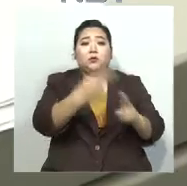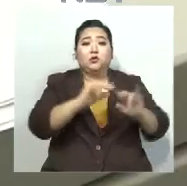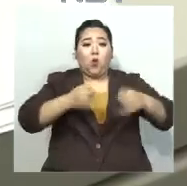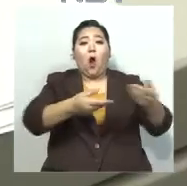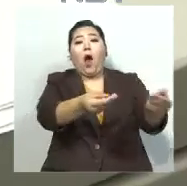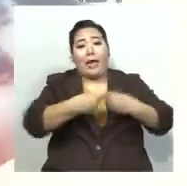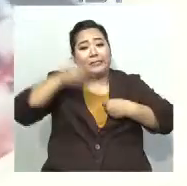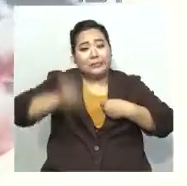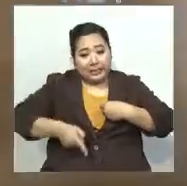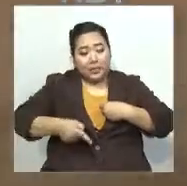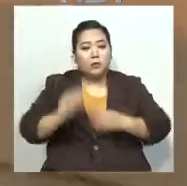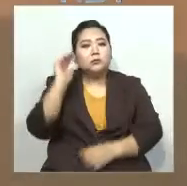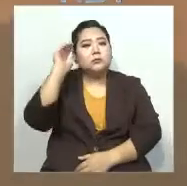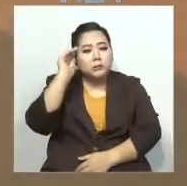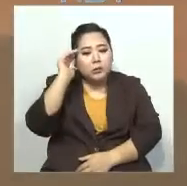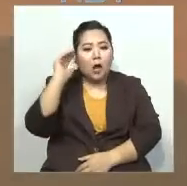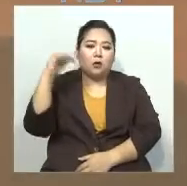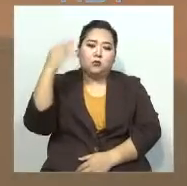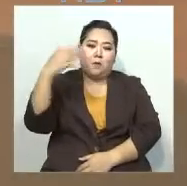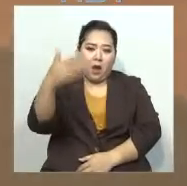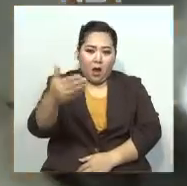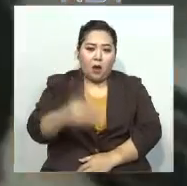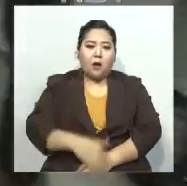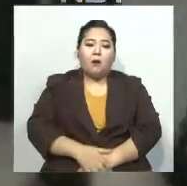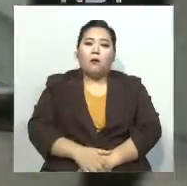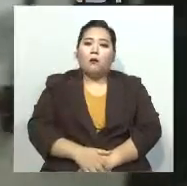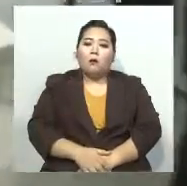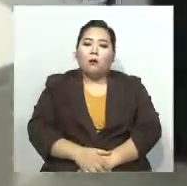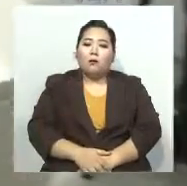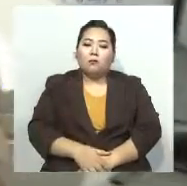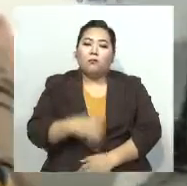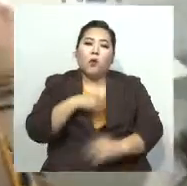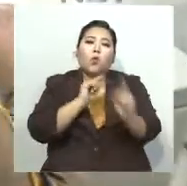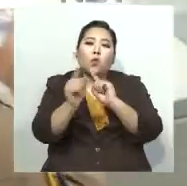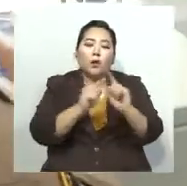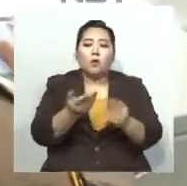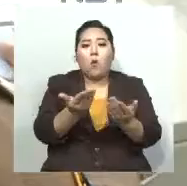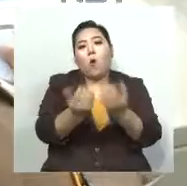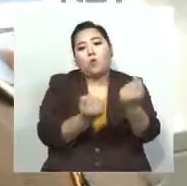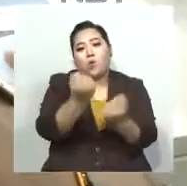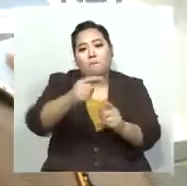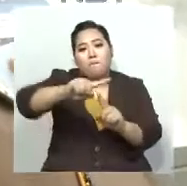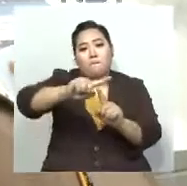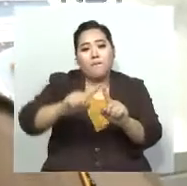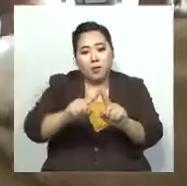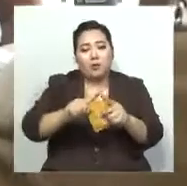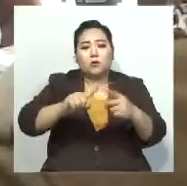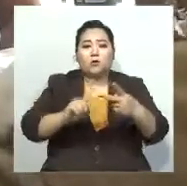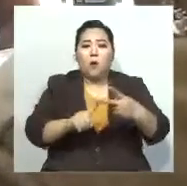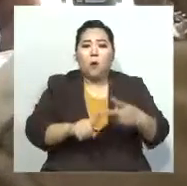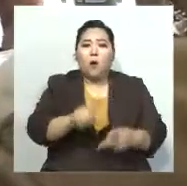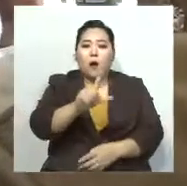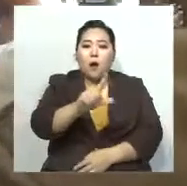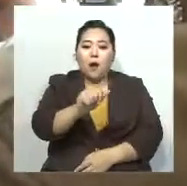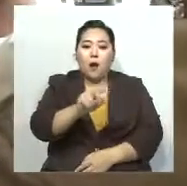ก็เลยเชื่อใจครับแต่ว่ามาภายหลังเนี่ยเขามาติดต่อขอซื้อรถยนต์นะครับซึ่งเป็นรถเบนซ์และก็รถแลนด์โรเวอร์